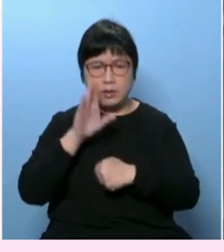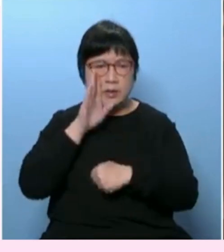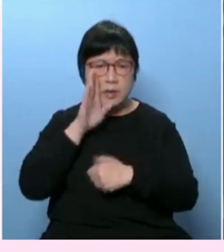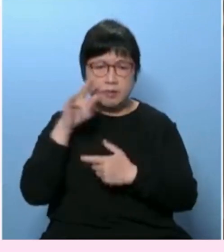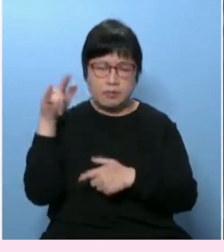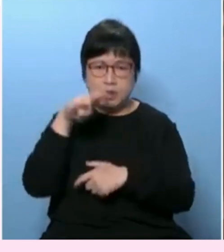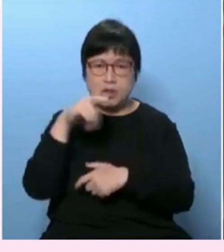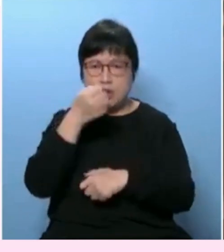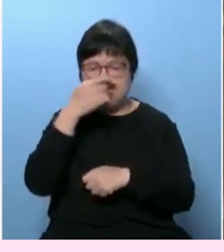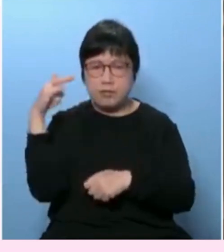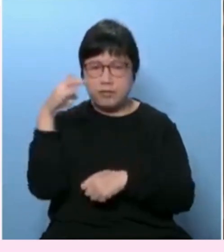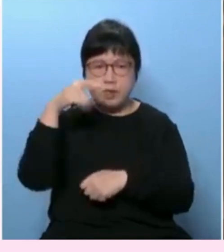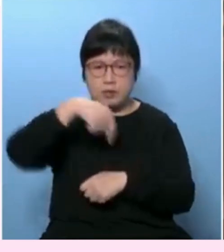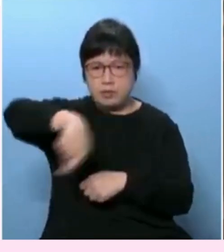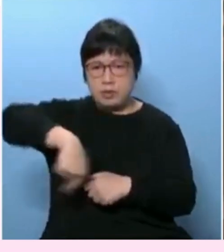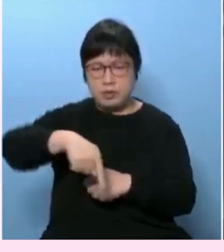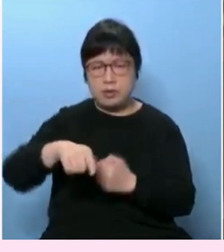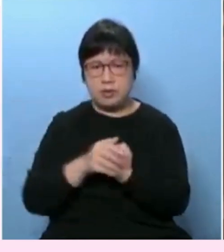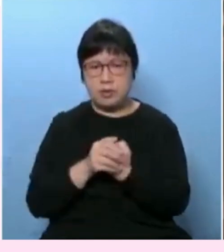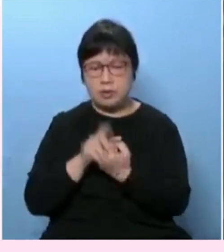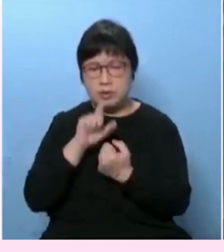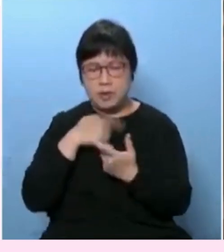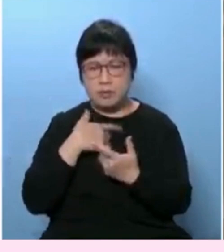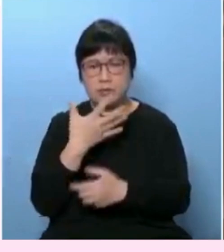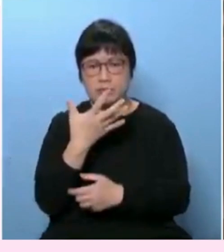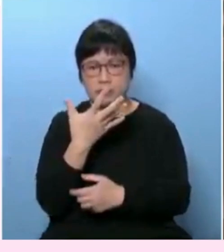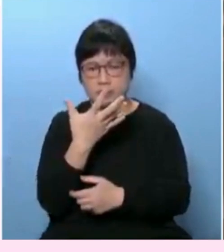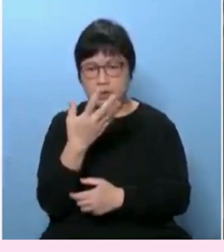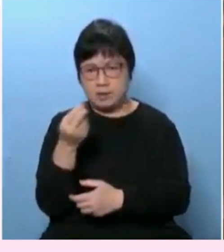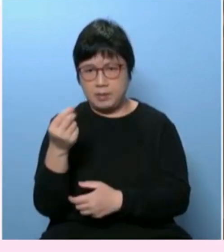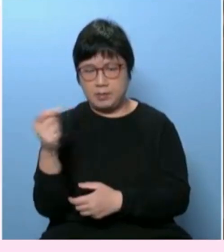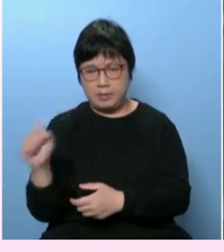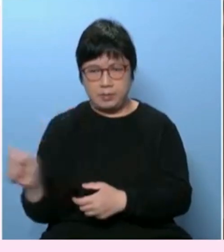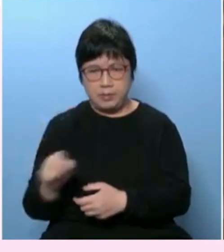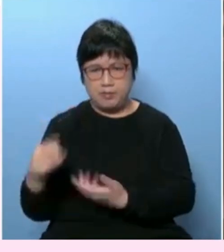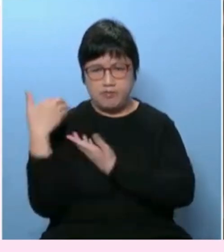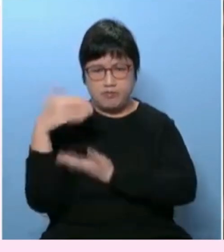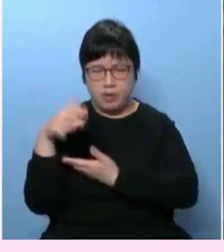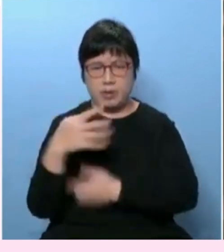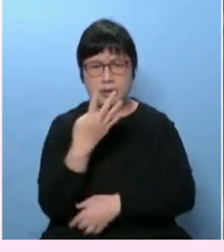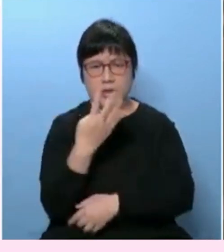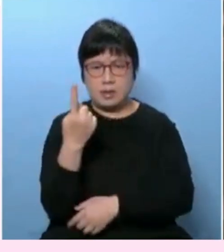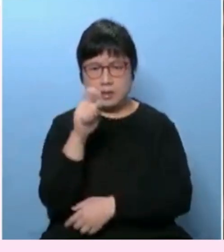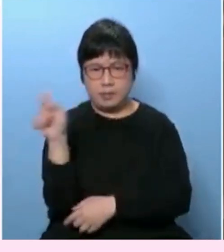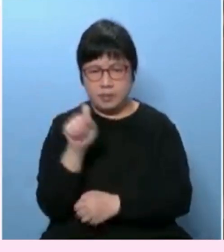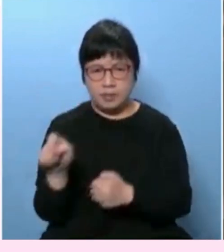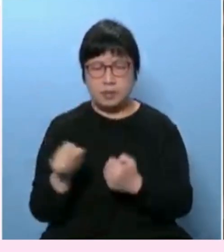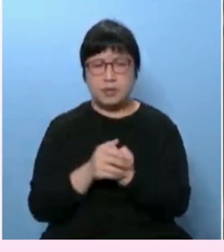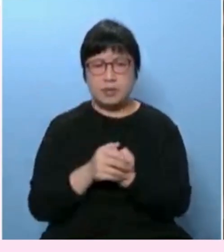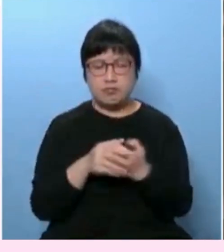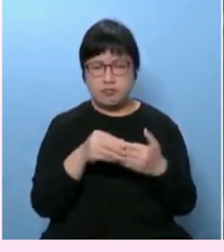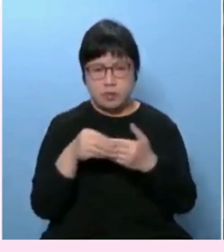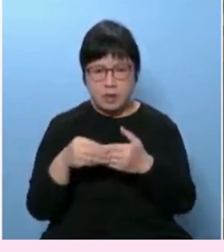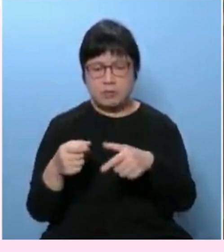香港國際機場客運量係57%，貨運量咧係41%。帶動行業內大大